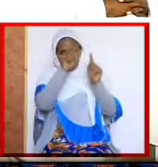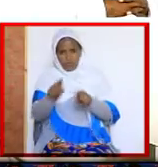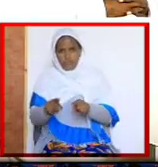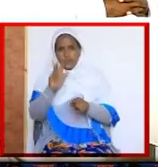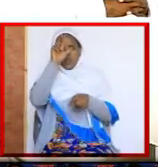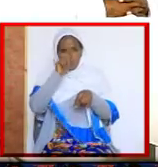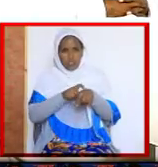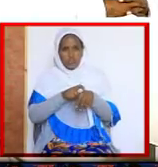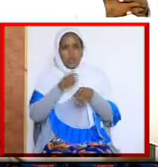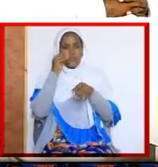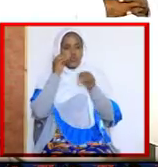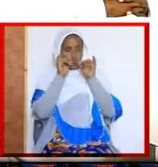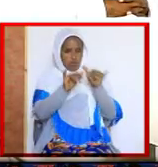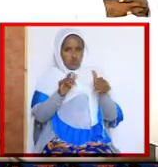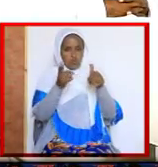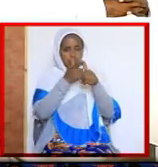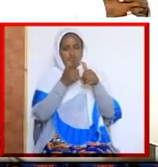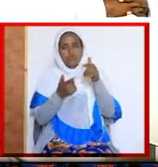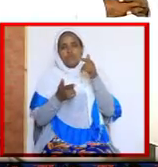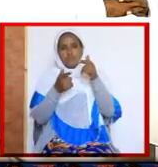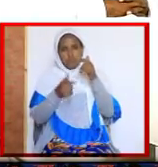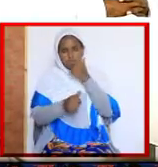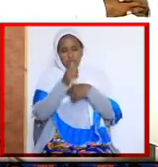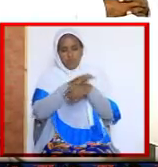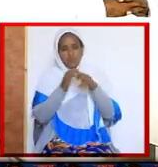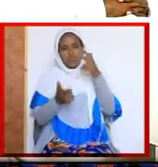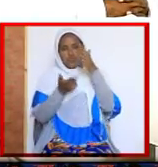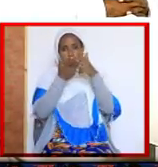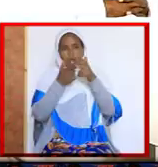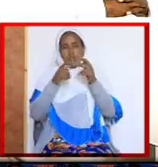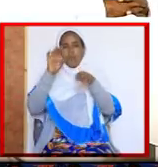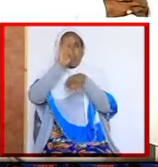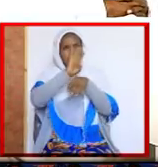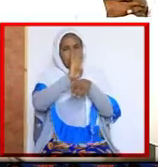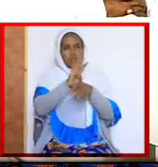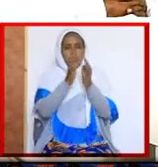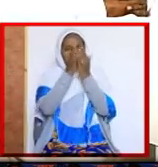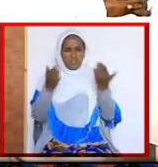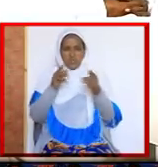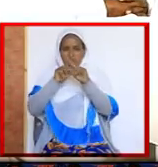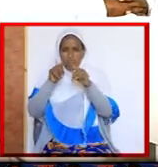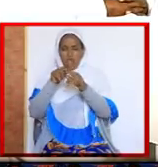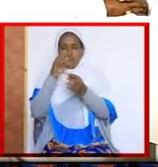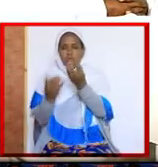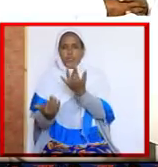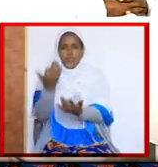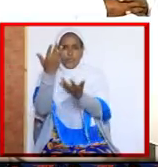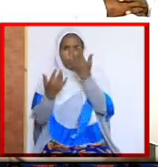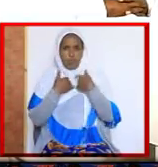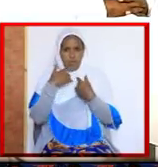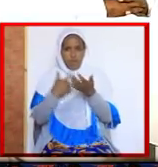አልጎዳቸውም። በሶስተኛው ግን መጽሐፍ ተቃጥለዋል፣ ቤተ መቅደሱ ተቃጥለዋል፣ ተጎድተዋል ማለት ነው። በዚህ 70 ዘመን በባቢሎን ፋርስ